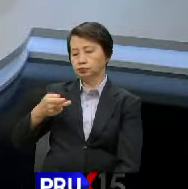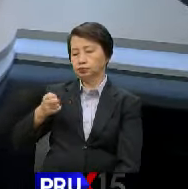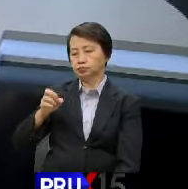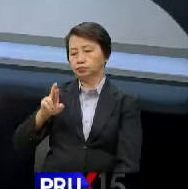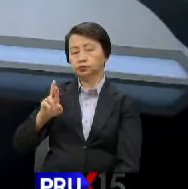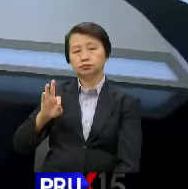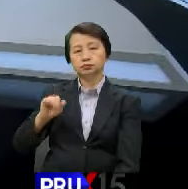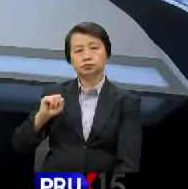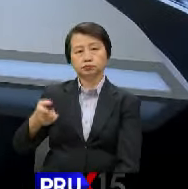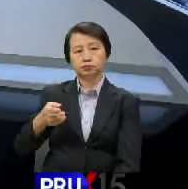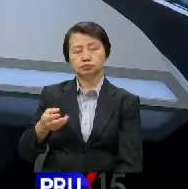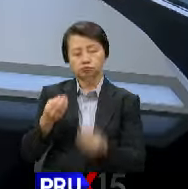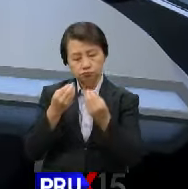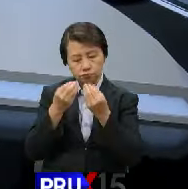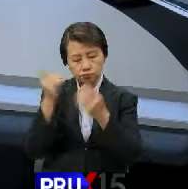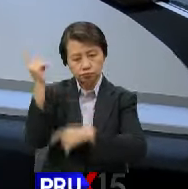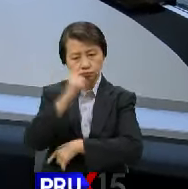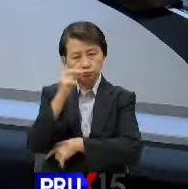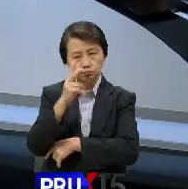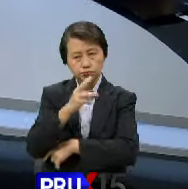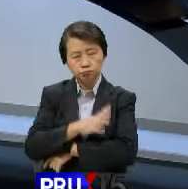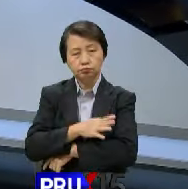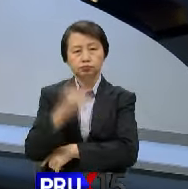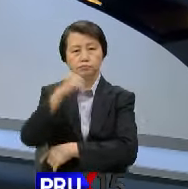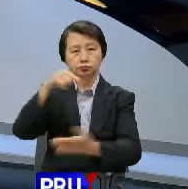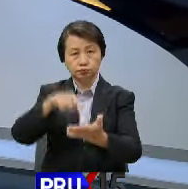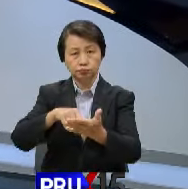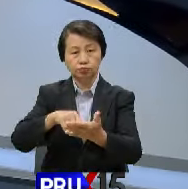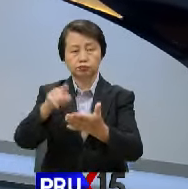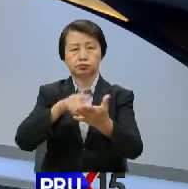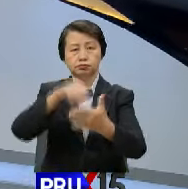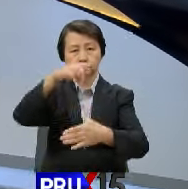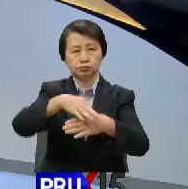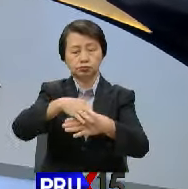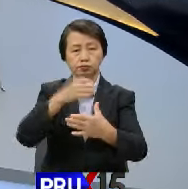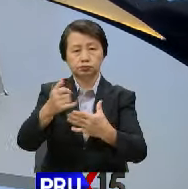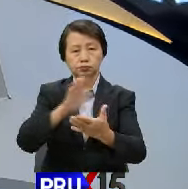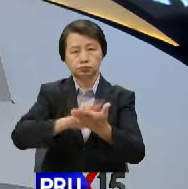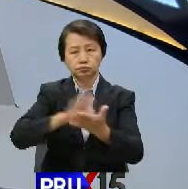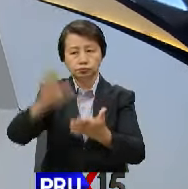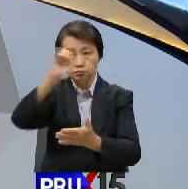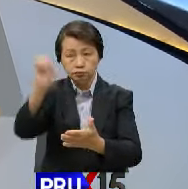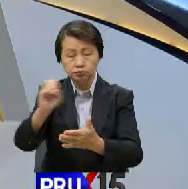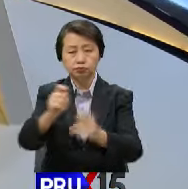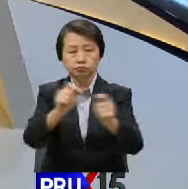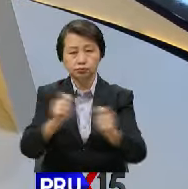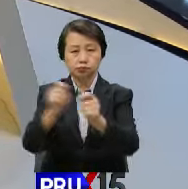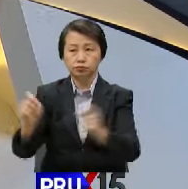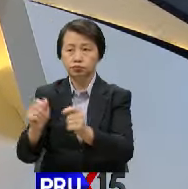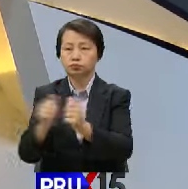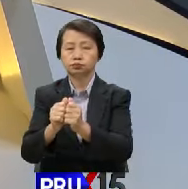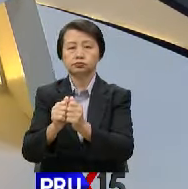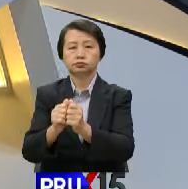menjelang detik juga pada hari Pemuda nasional hari ini adalah pengundian awal dan juga protusen kita di lokasi dan juga bisa